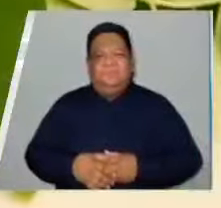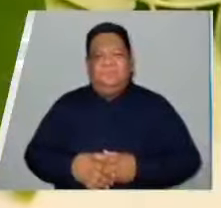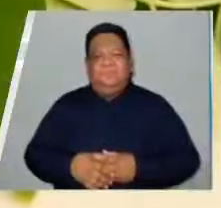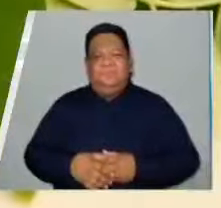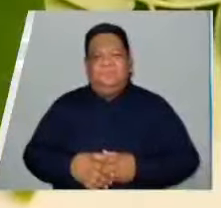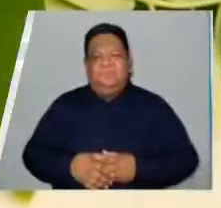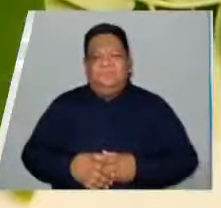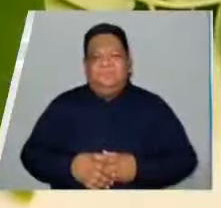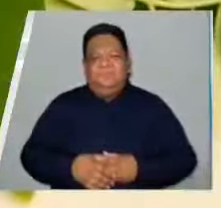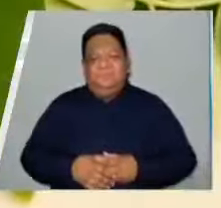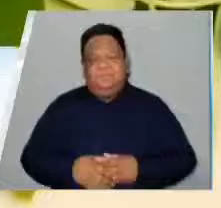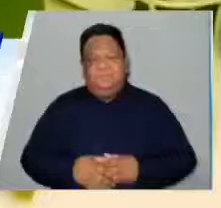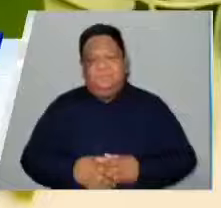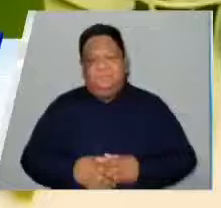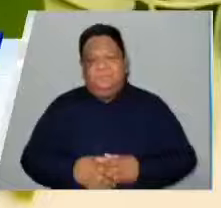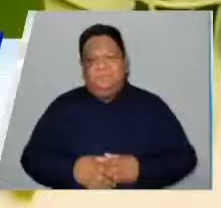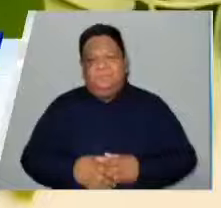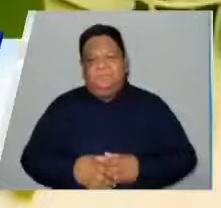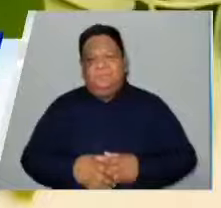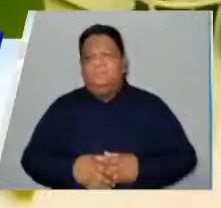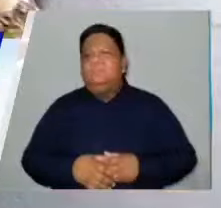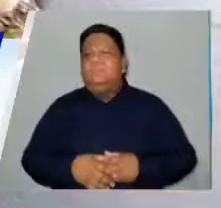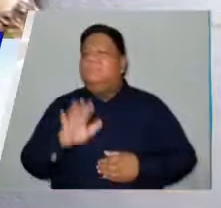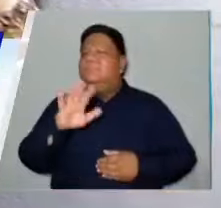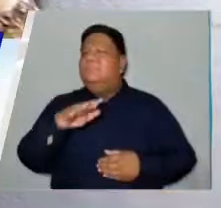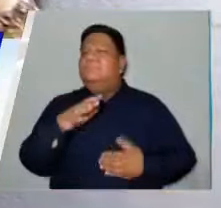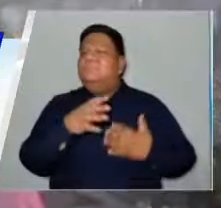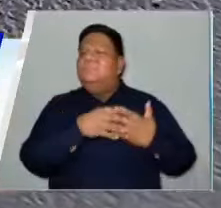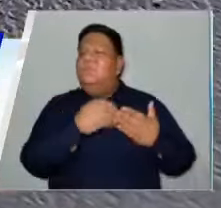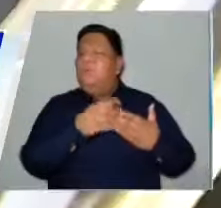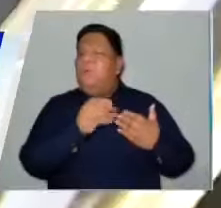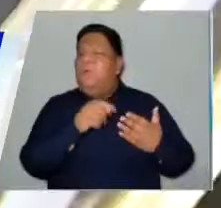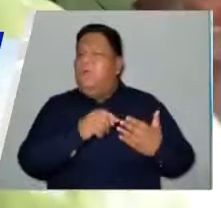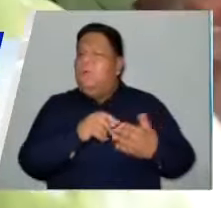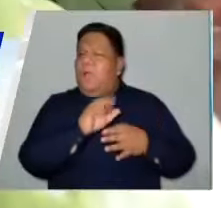Saan madas makit isasahog ang Malay